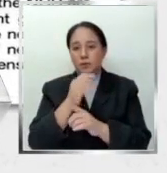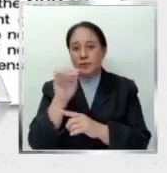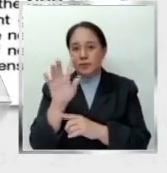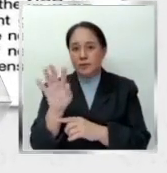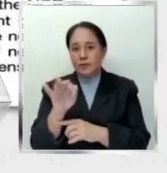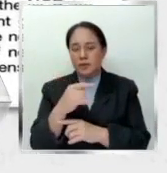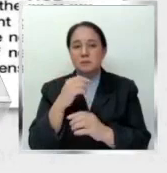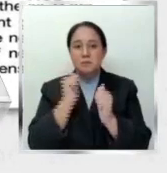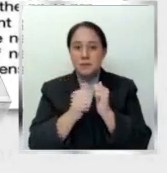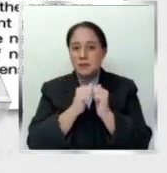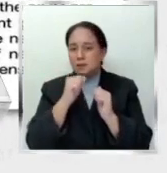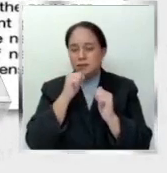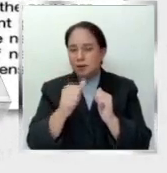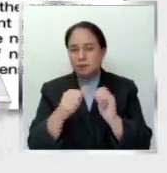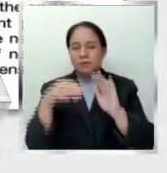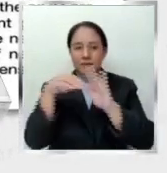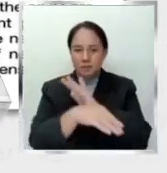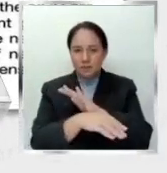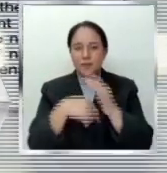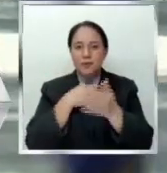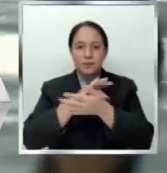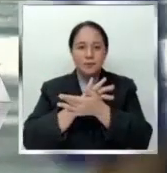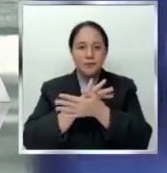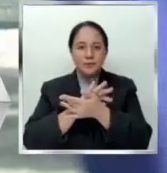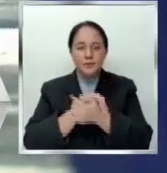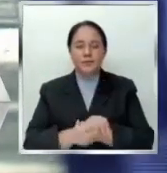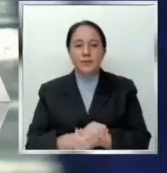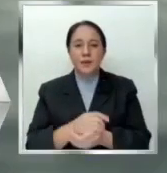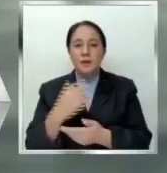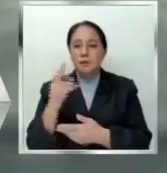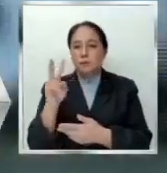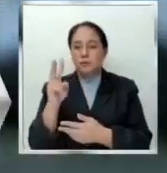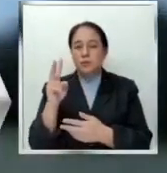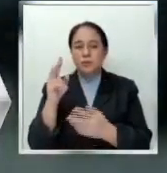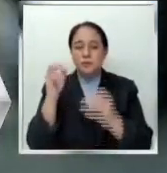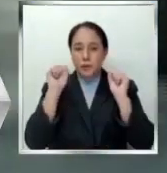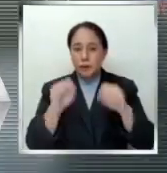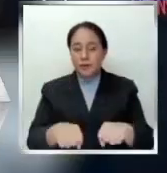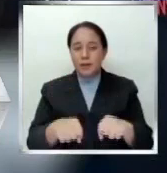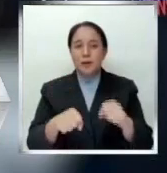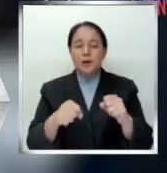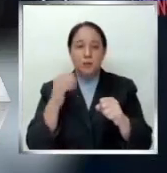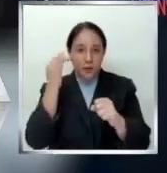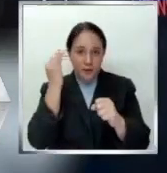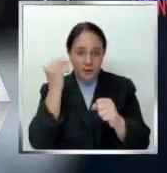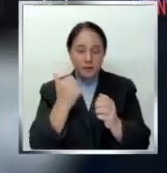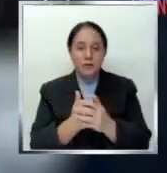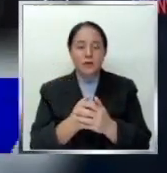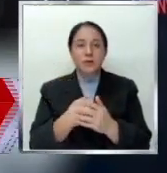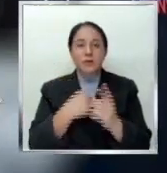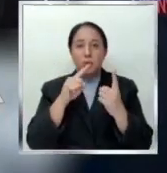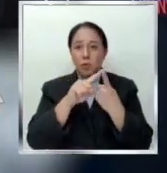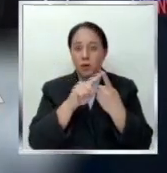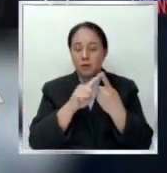ito nangangahulugang bumababa na ang kaso ng COVID-19. Dalawang posibilidad ang nakikita rito ng grupo. So one possibility, yun